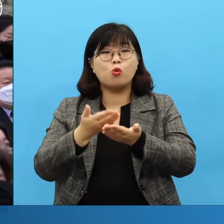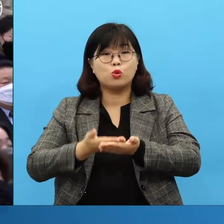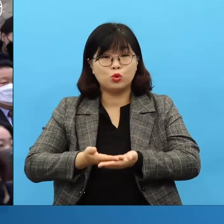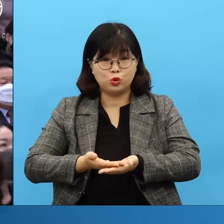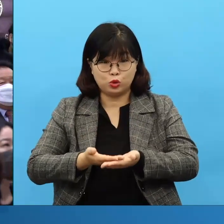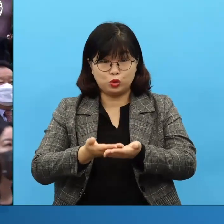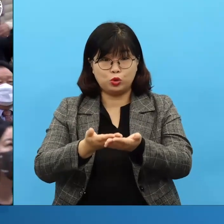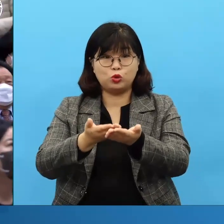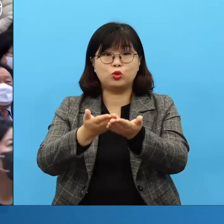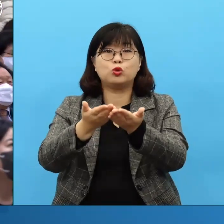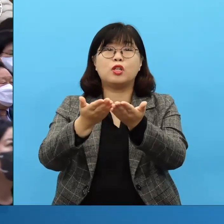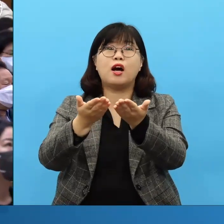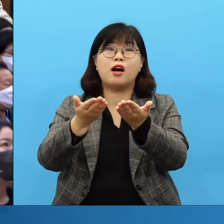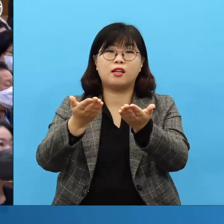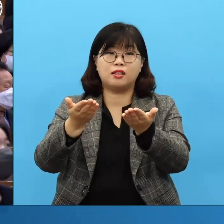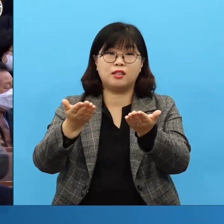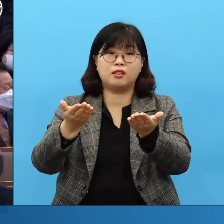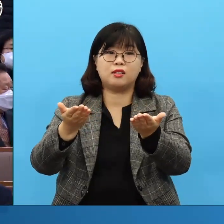골고루